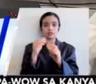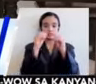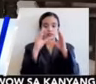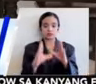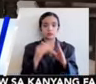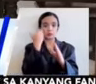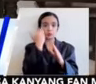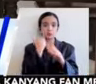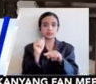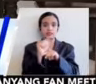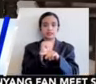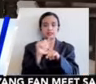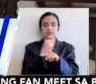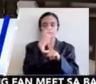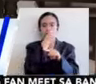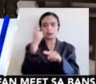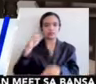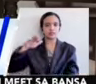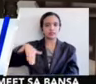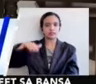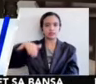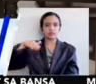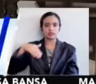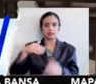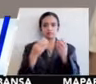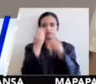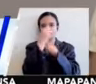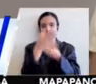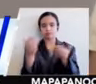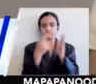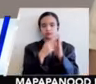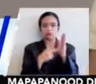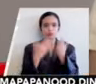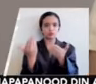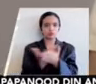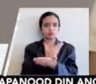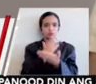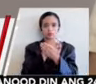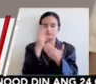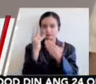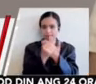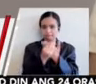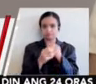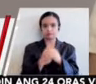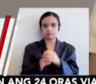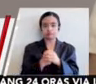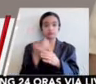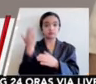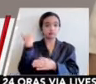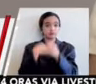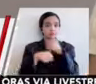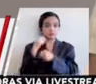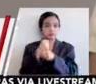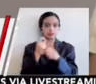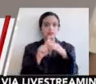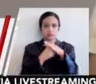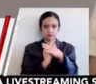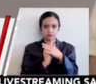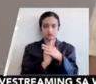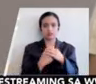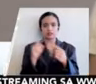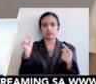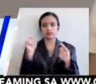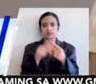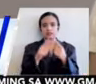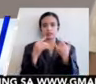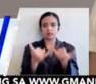late umanong paglabas ng guidelines ng bagong curriculum. Nag-umpisa kami last year hanggang netong May of this